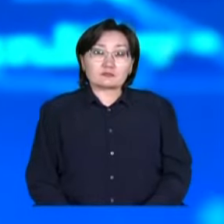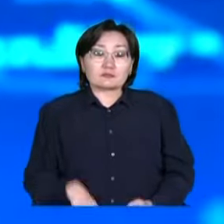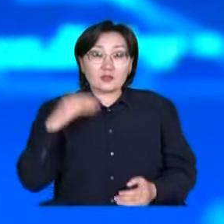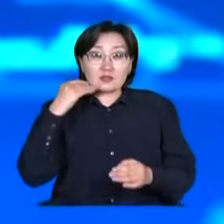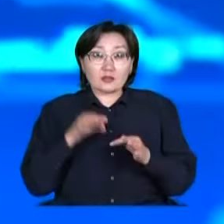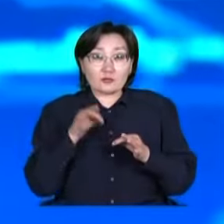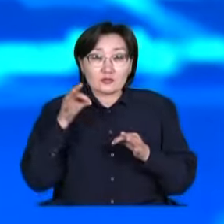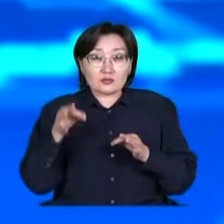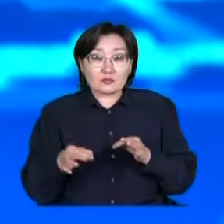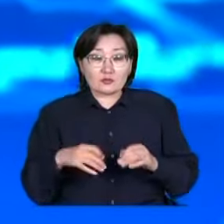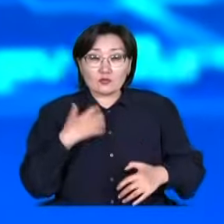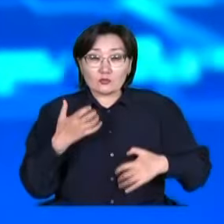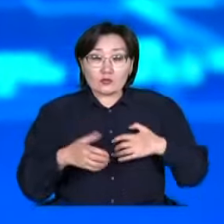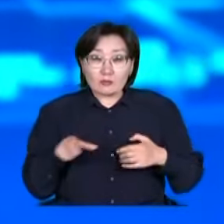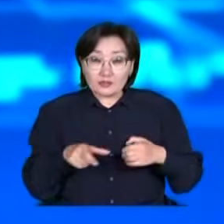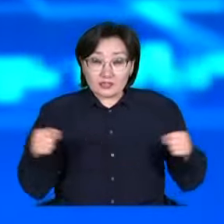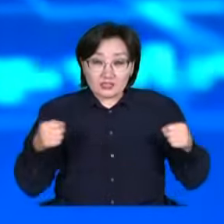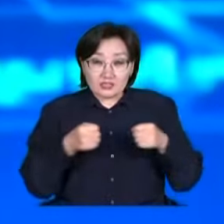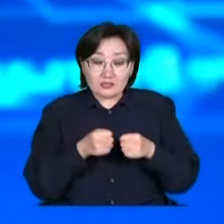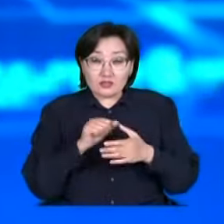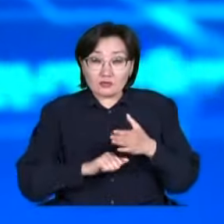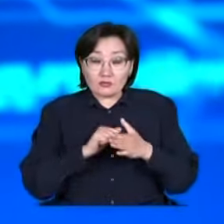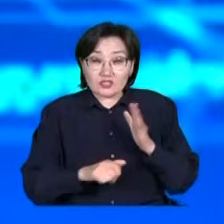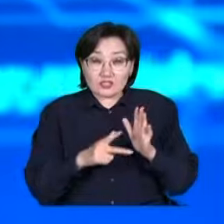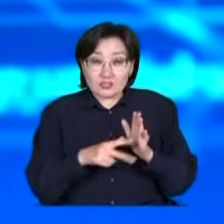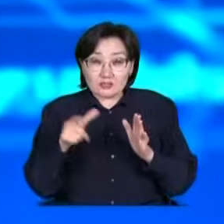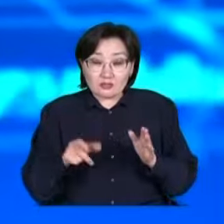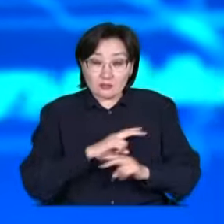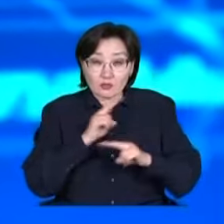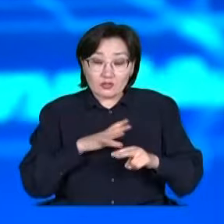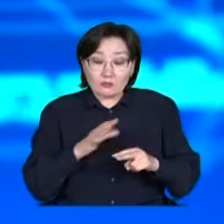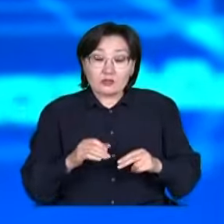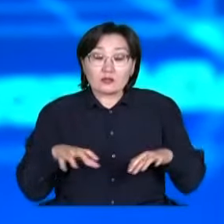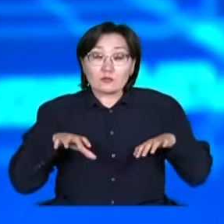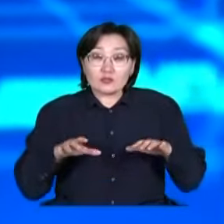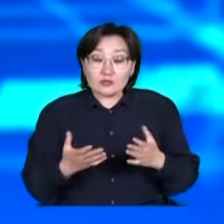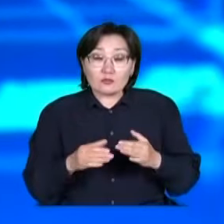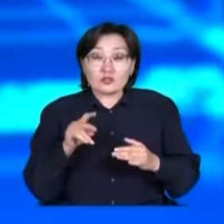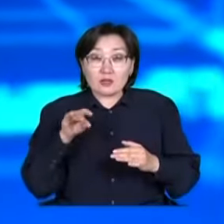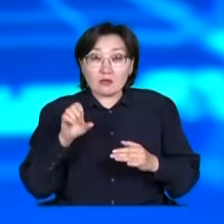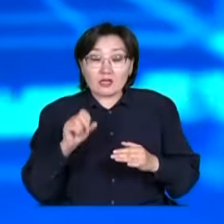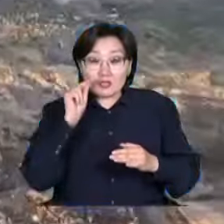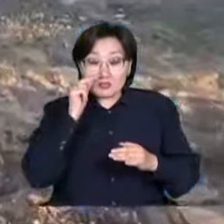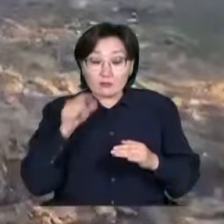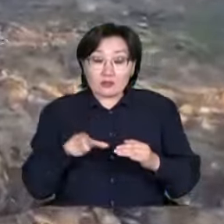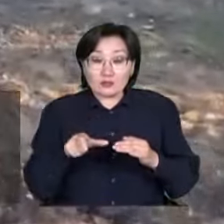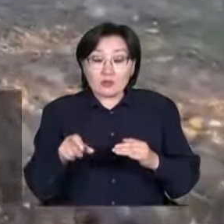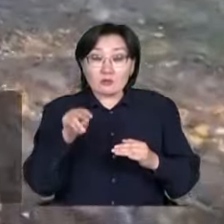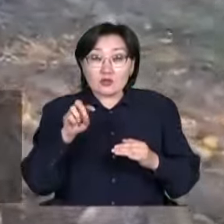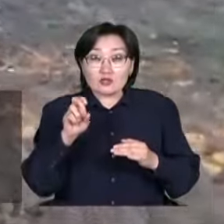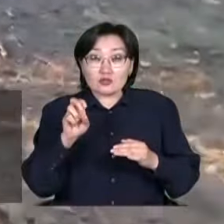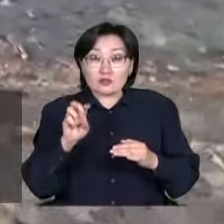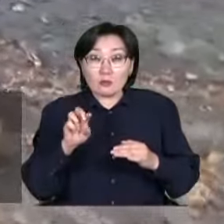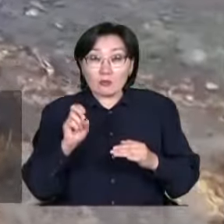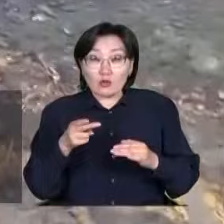Ақтөбе облысындағы жантүршігерлік жол апатынан 8 адам опат болды. Қанды оқиға Самара Шымкент тас жолының Маржанбұлақ ауылы